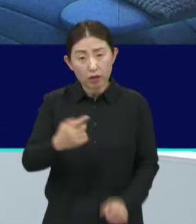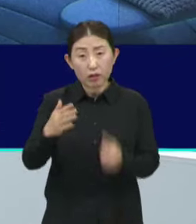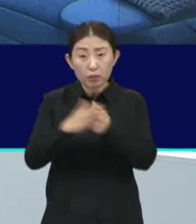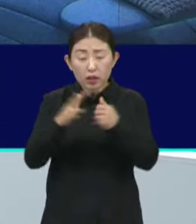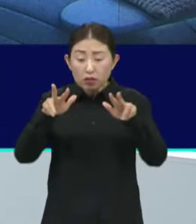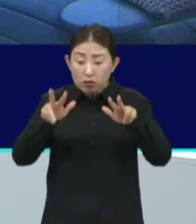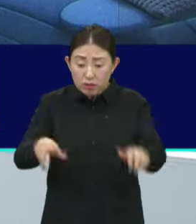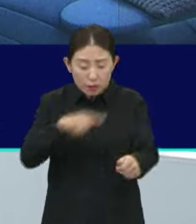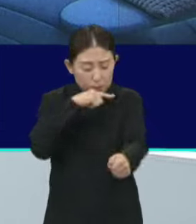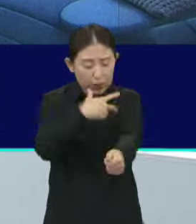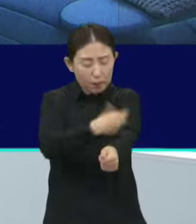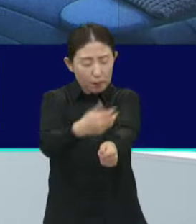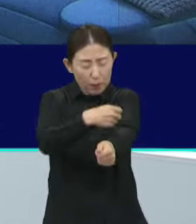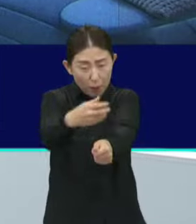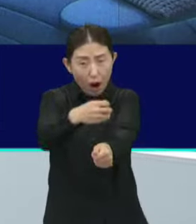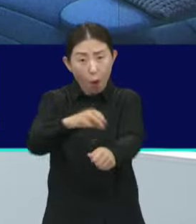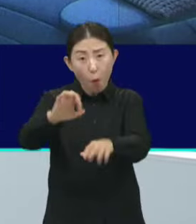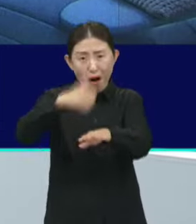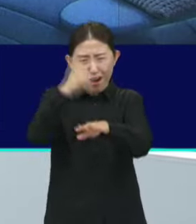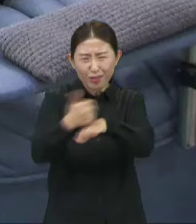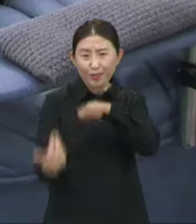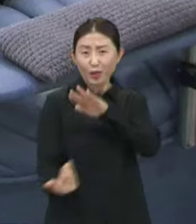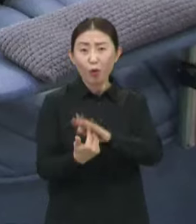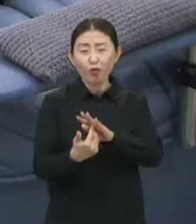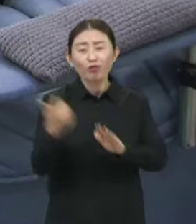헌혈왕들을 이수복 기자가 만나봤습니다.